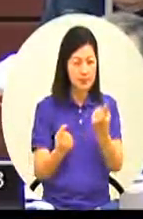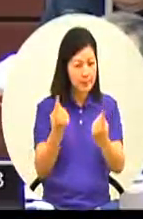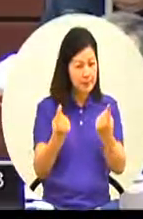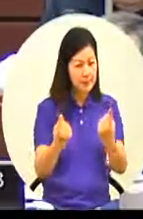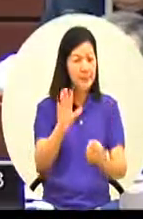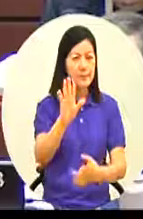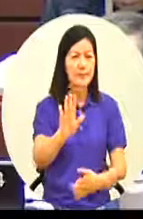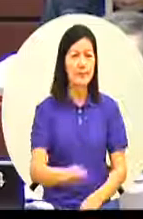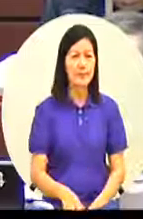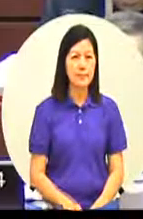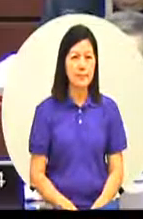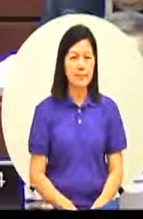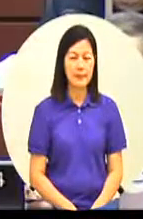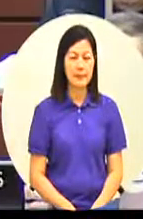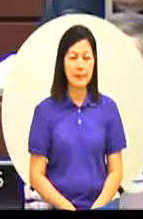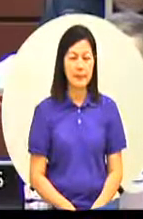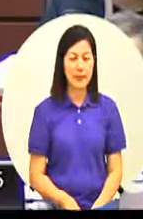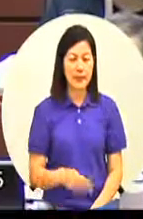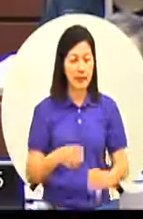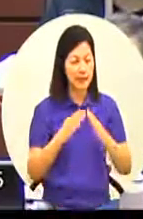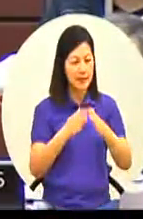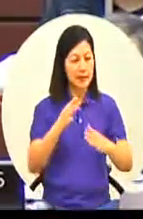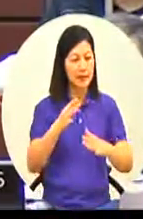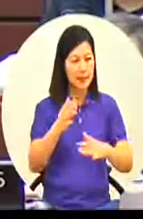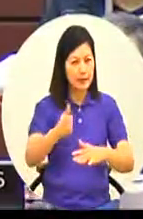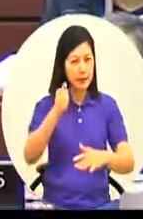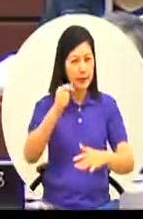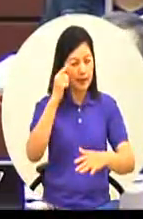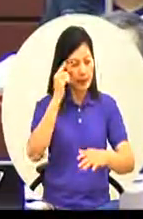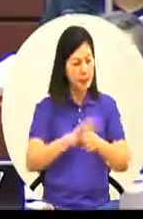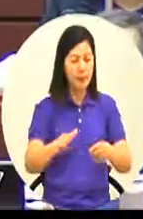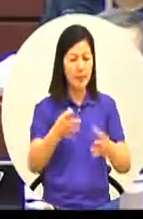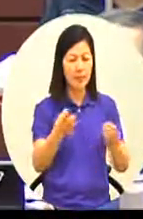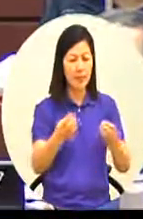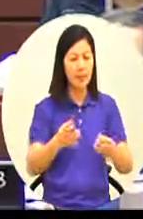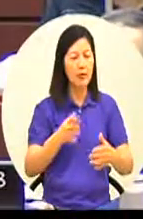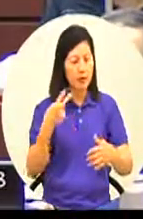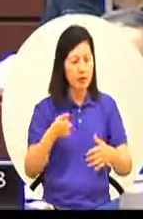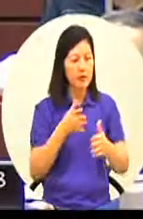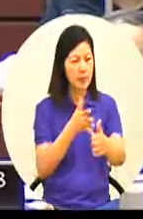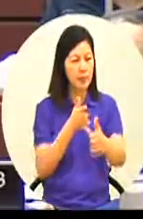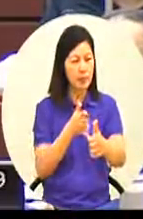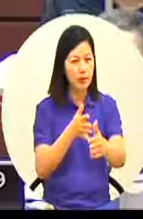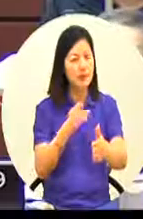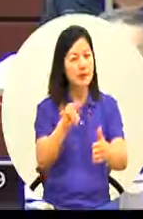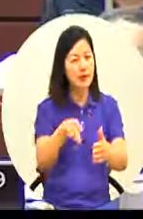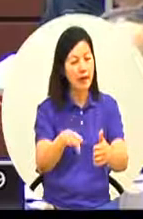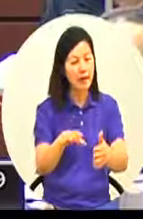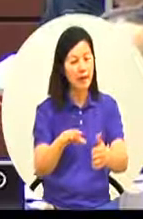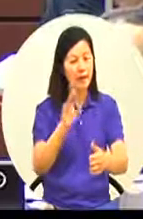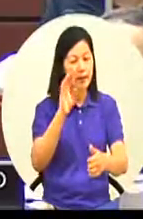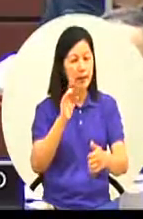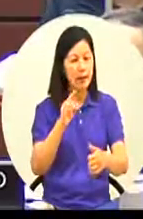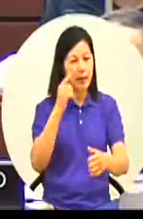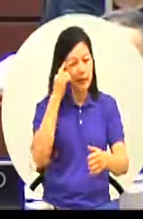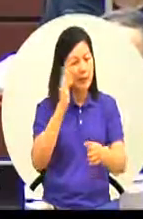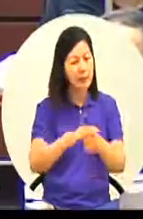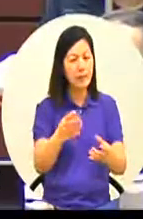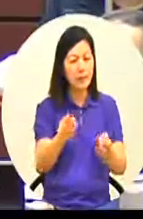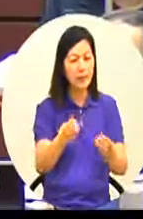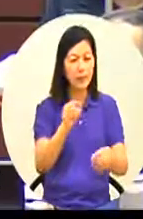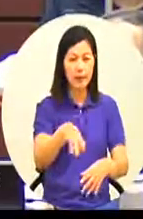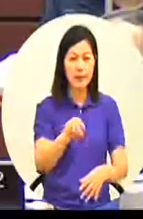这个如果对市长不满意的话，我们会问他说，那 哪一方面 不满意？那这个